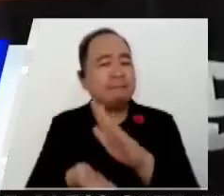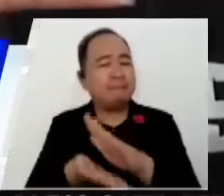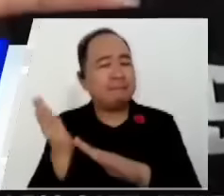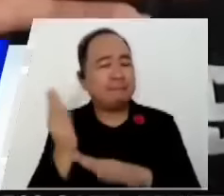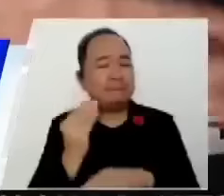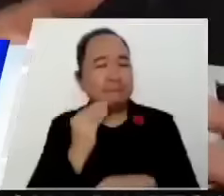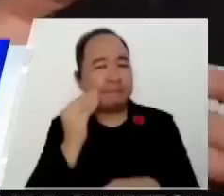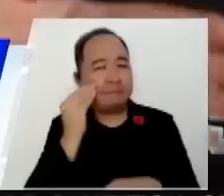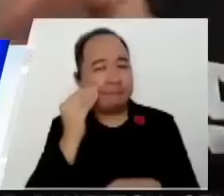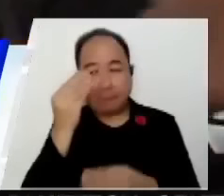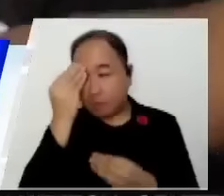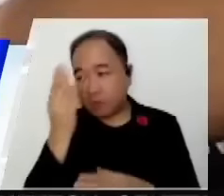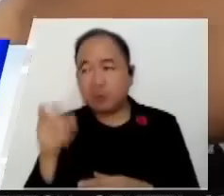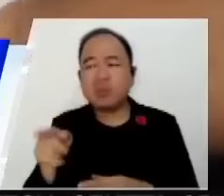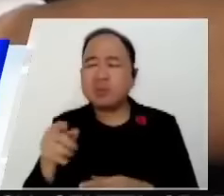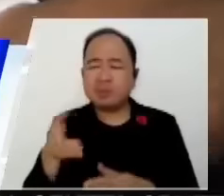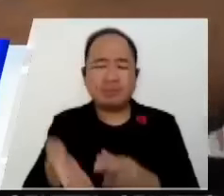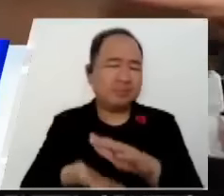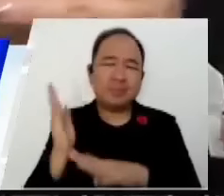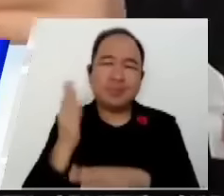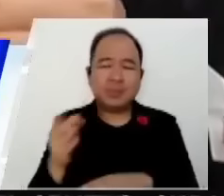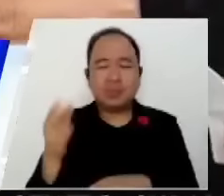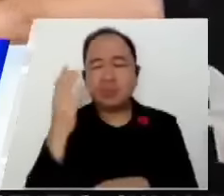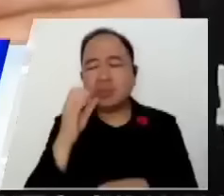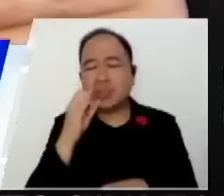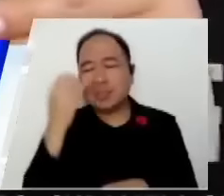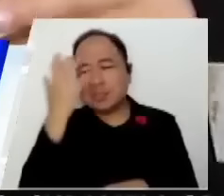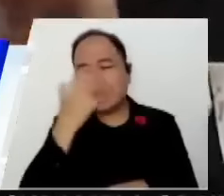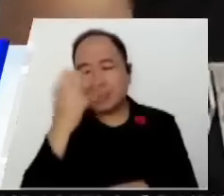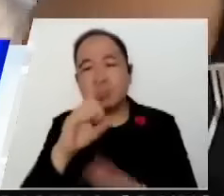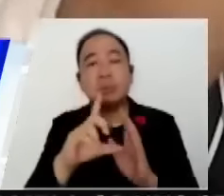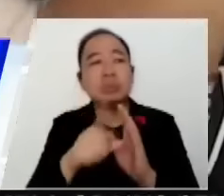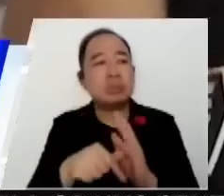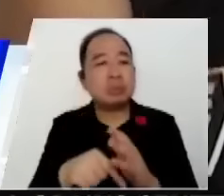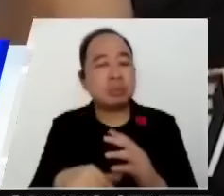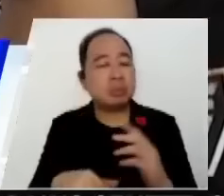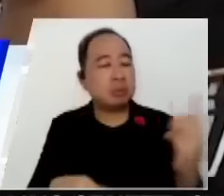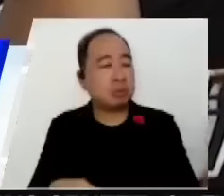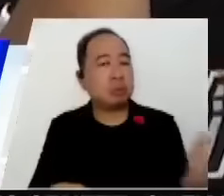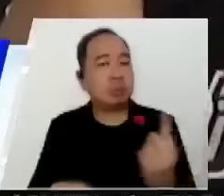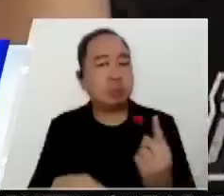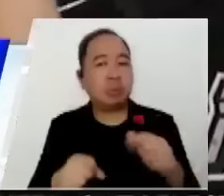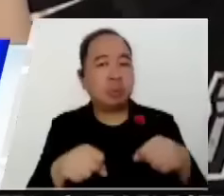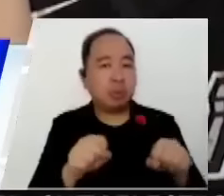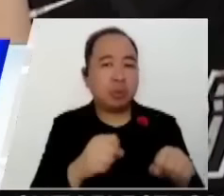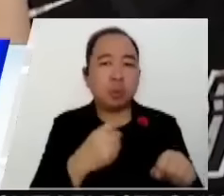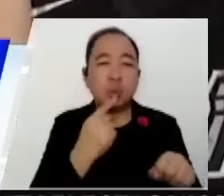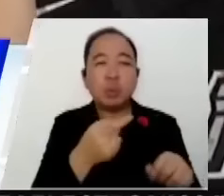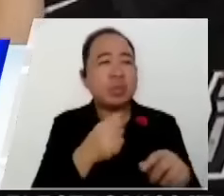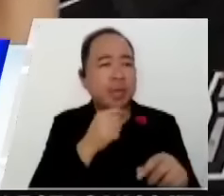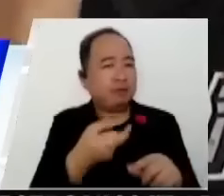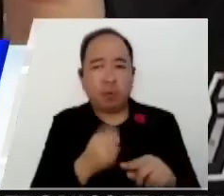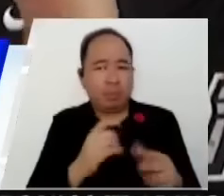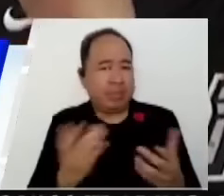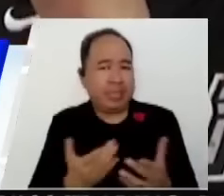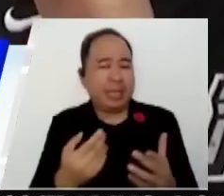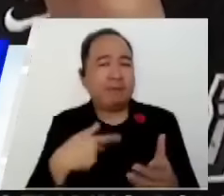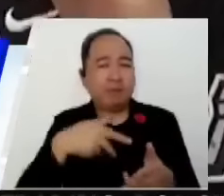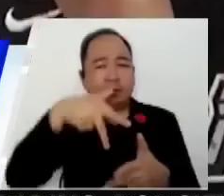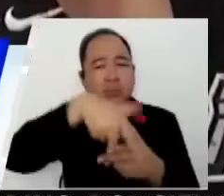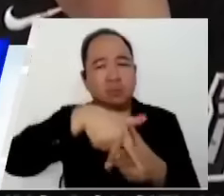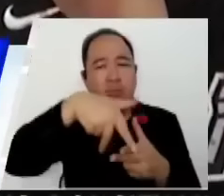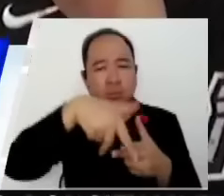umuwi ka na, lasing ka na. Sakto, dumaan po sila nakamotor. Yung pong dayo, may angkas na babae.